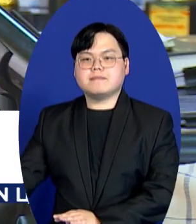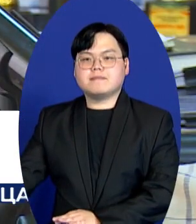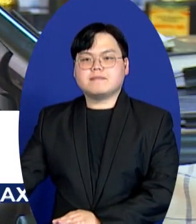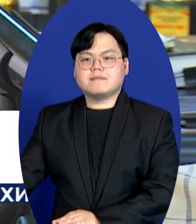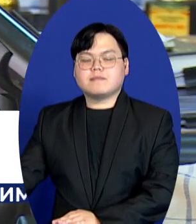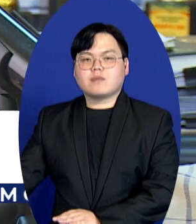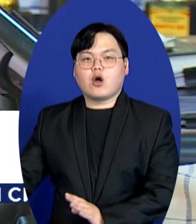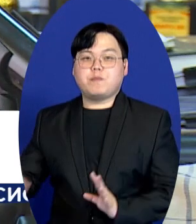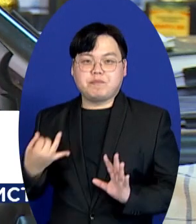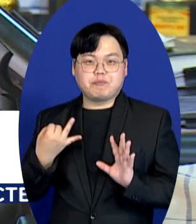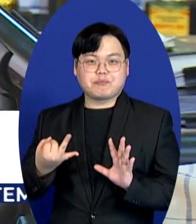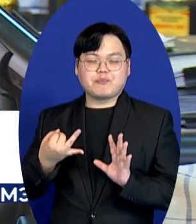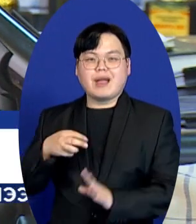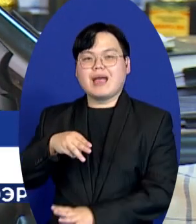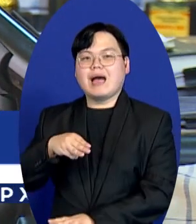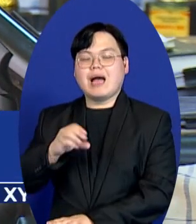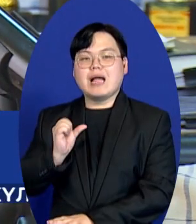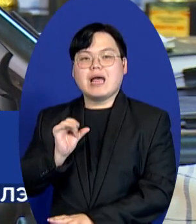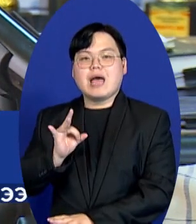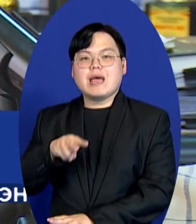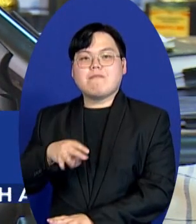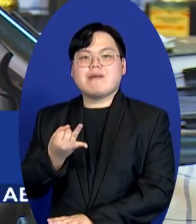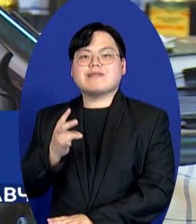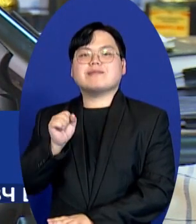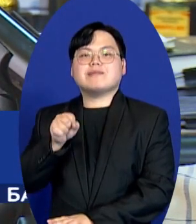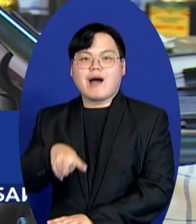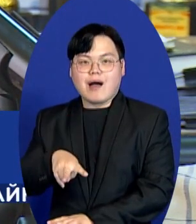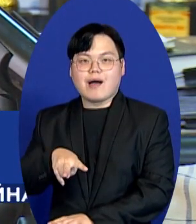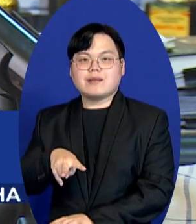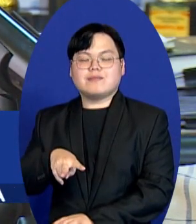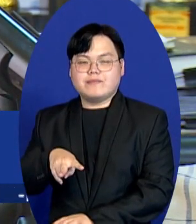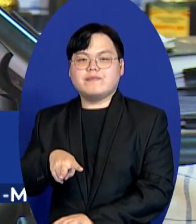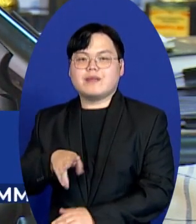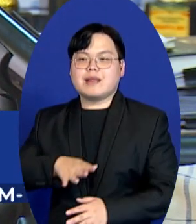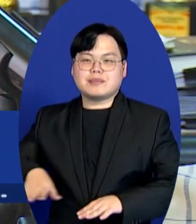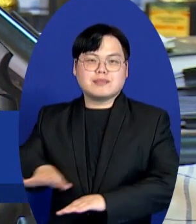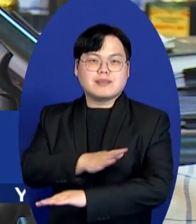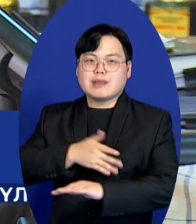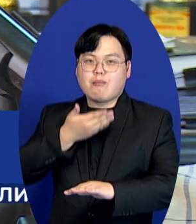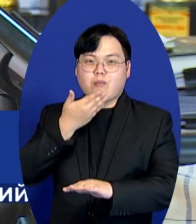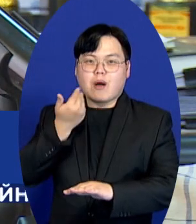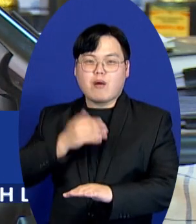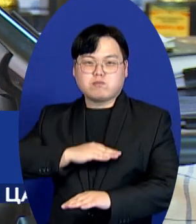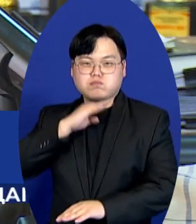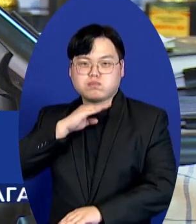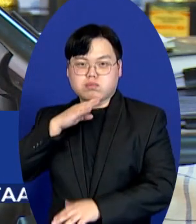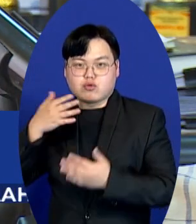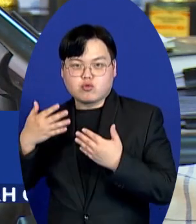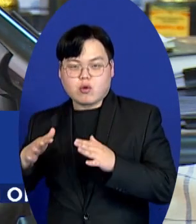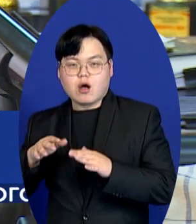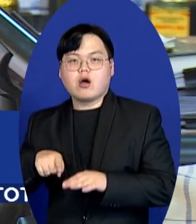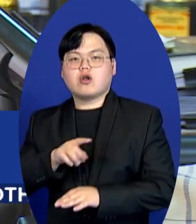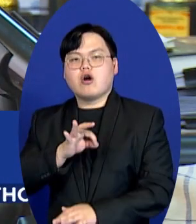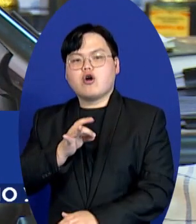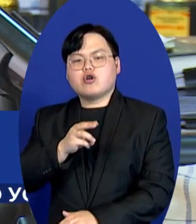7 терминалуудын ачлт буулгалтын талбай байхгүй шалтгаанаар одоо өнөөдрийн байдлаар бол өртөөнд